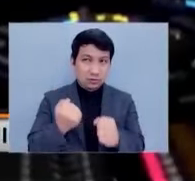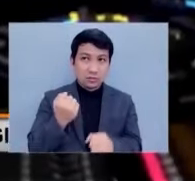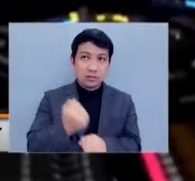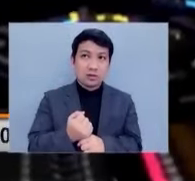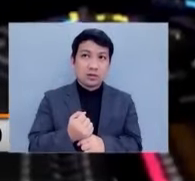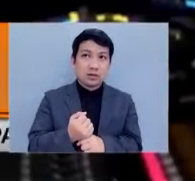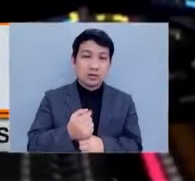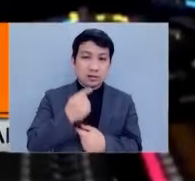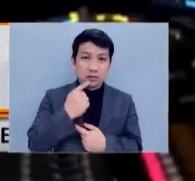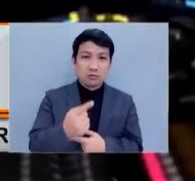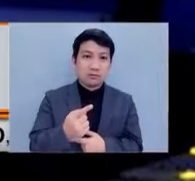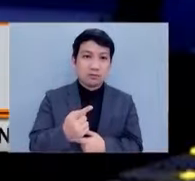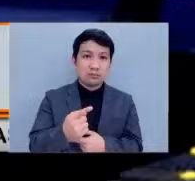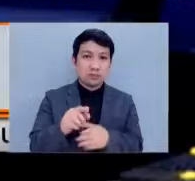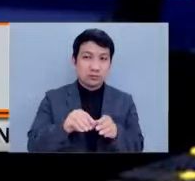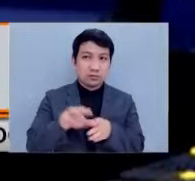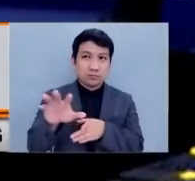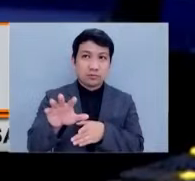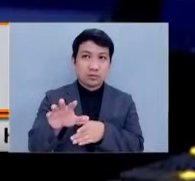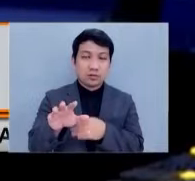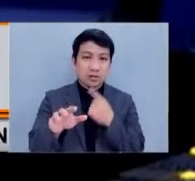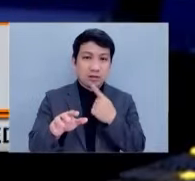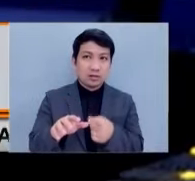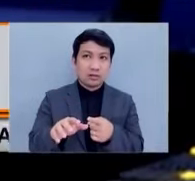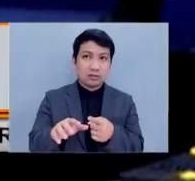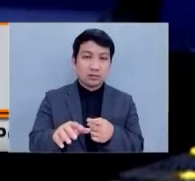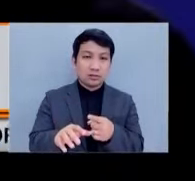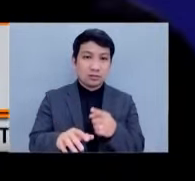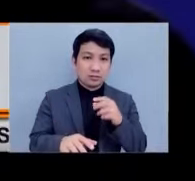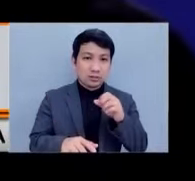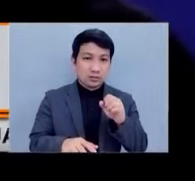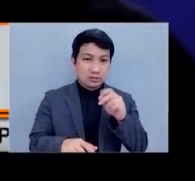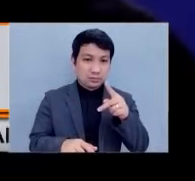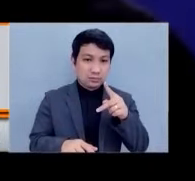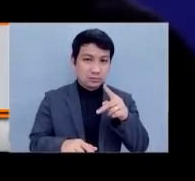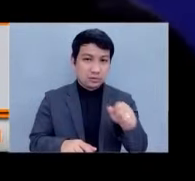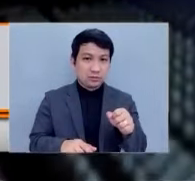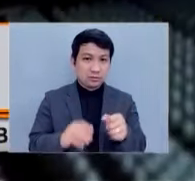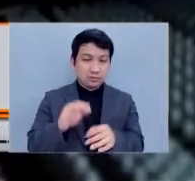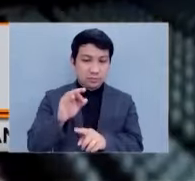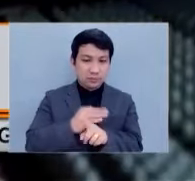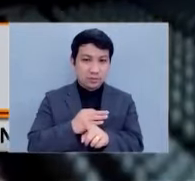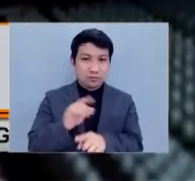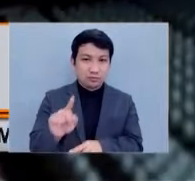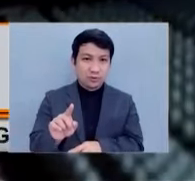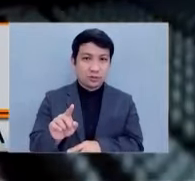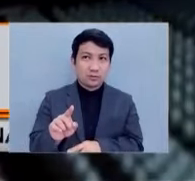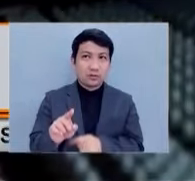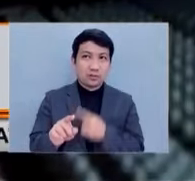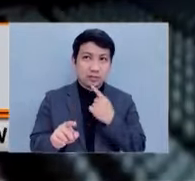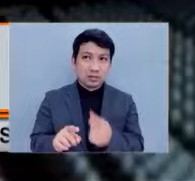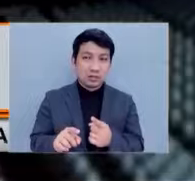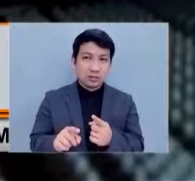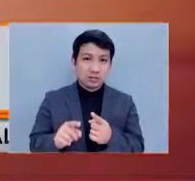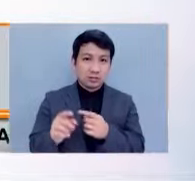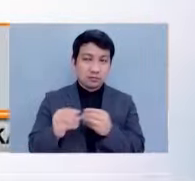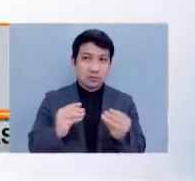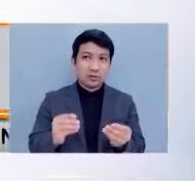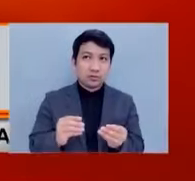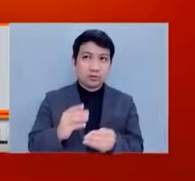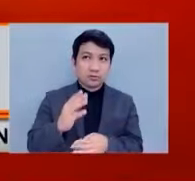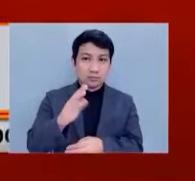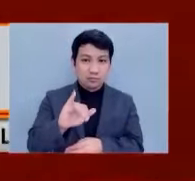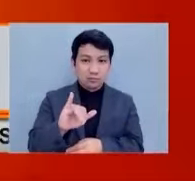ang i-release nilang single na Stuck in the Middle sa February 1. Sabi ng kanilang management na YG